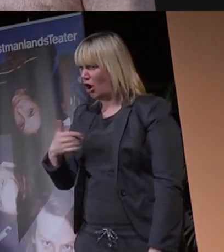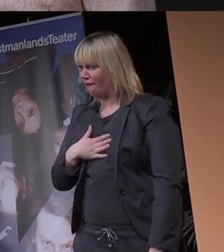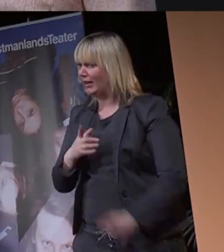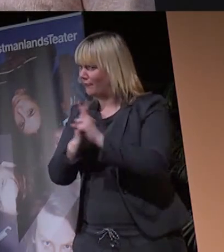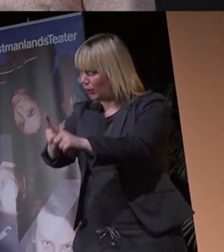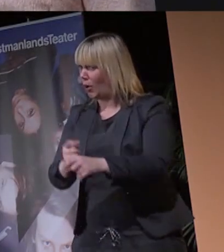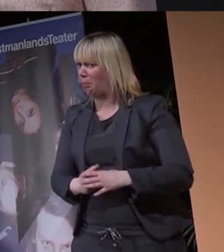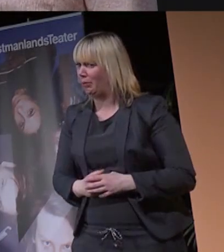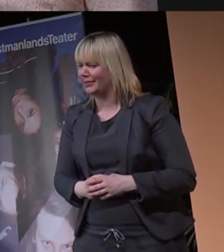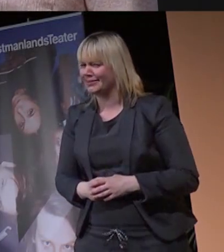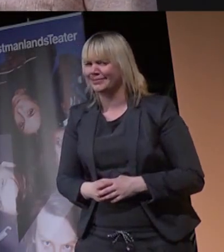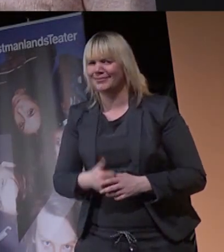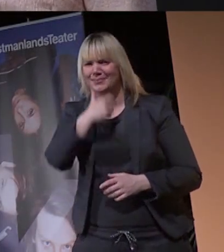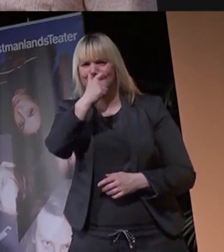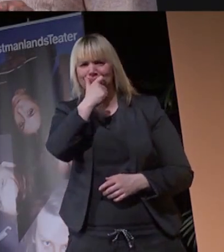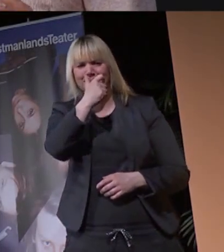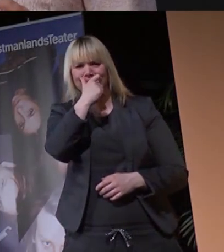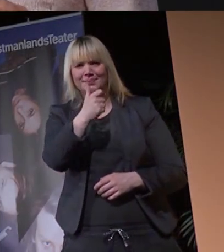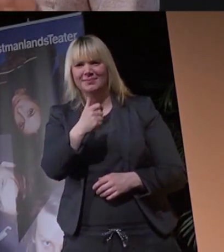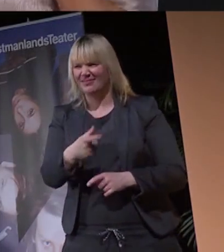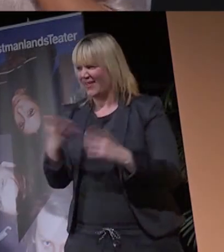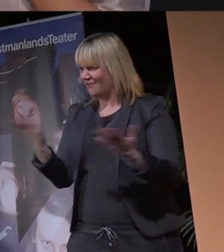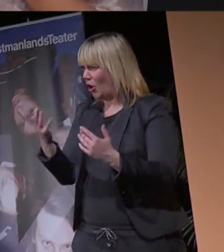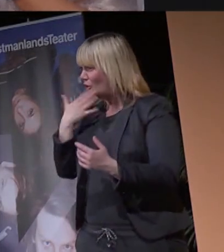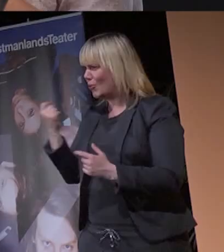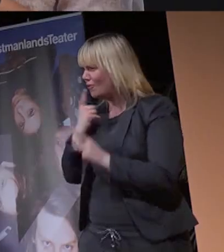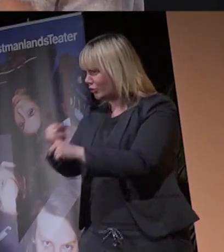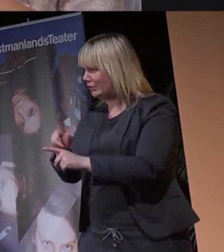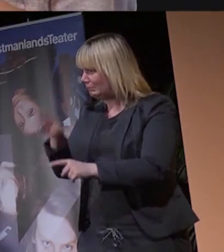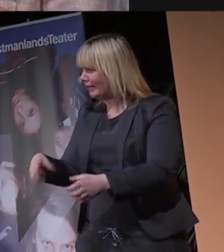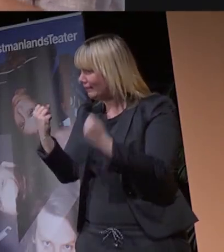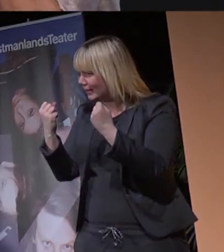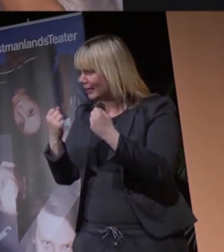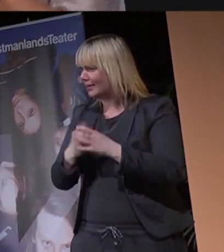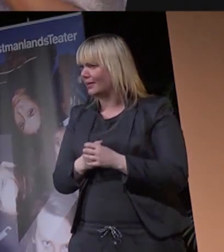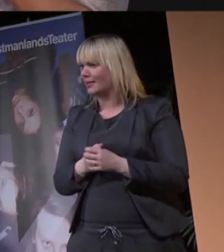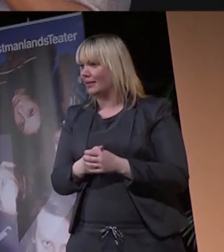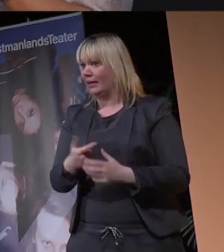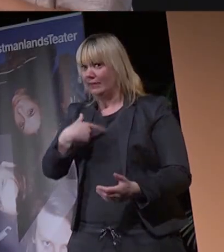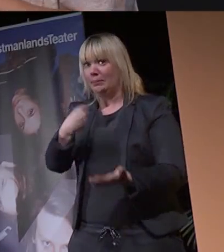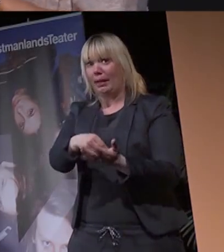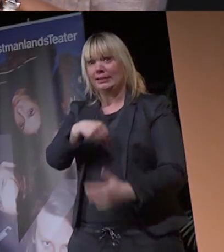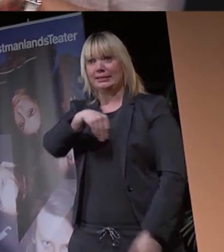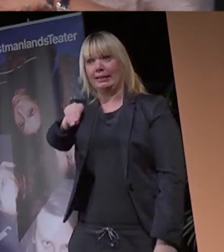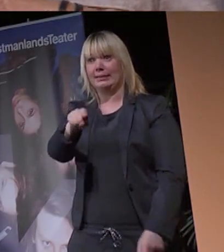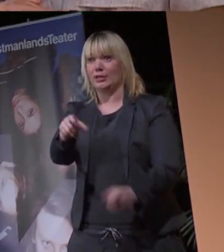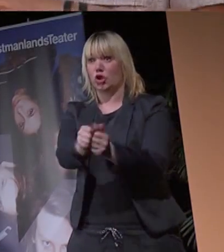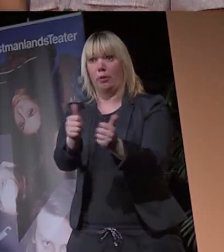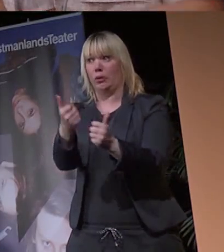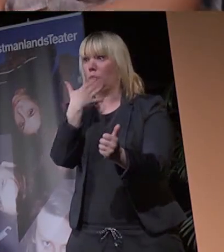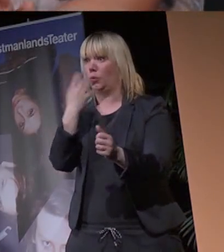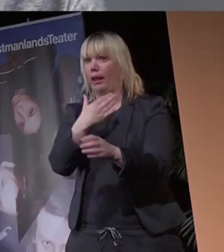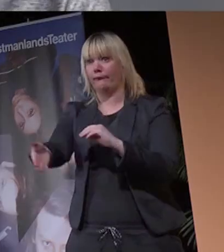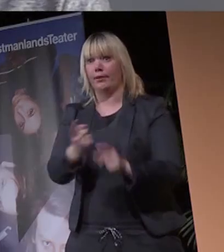Uppföljningar älskar jag. Ja, det är dålig uppföljning på utlandsmyndigheter. Jag menar till exempel att du kan ha ett stort uppdrag som heter...